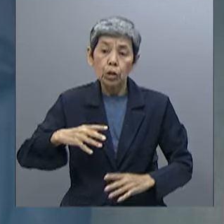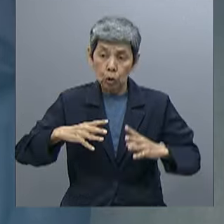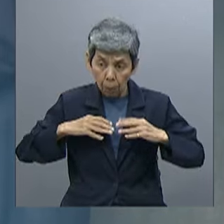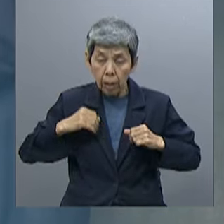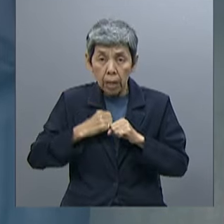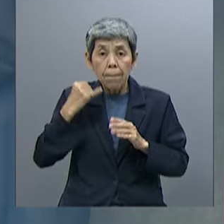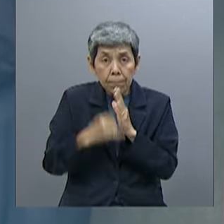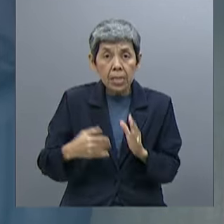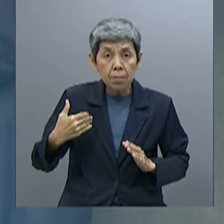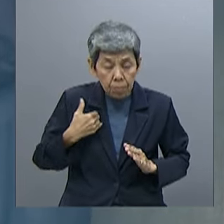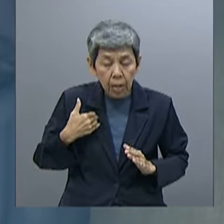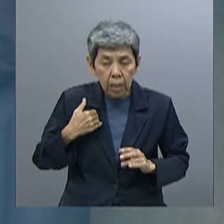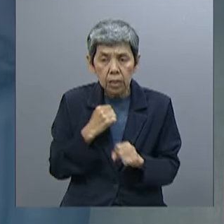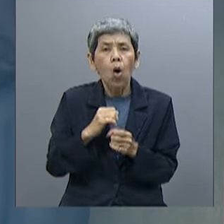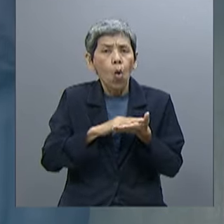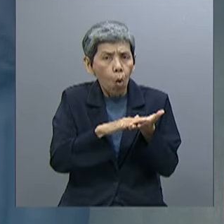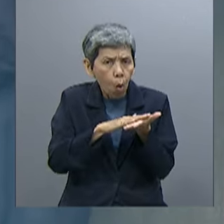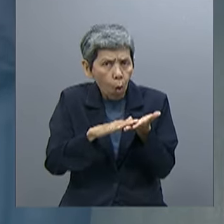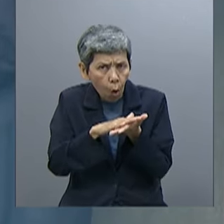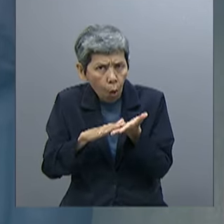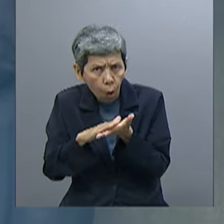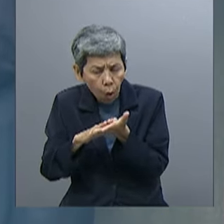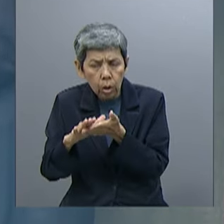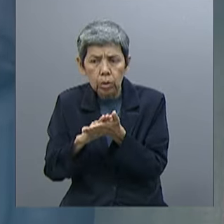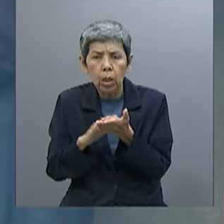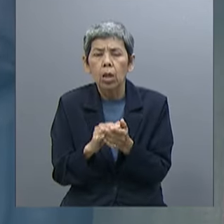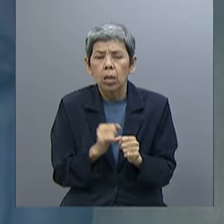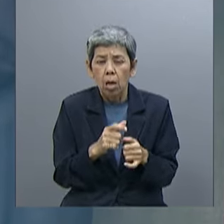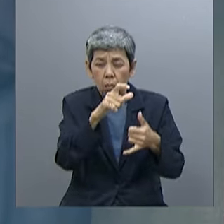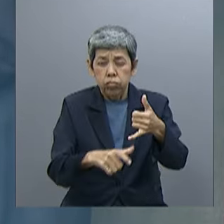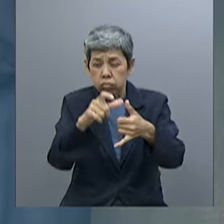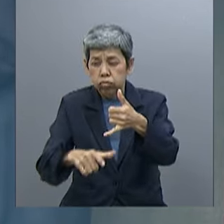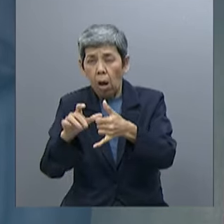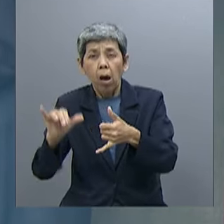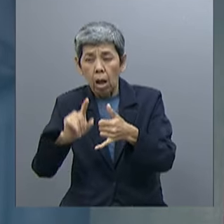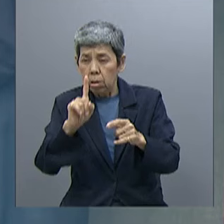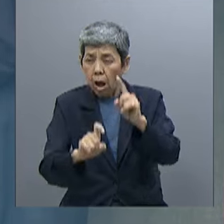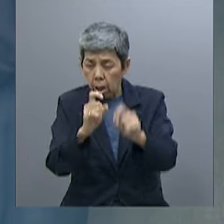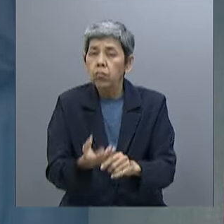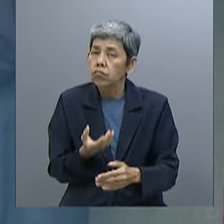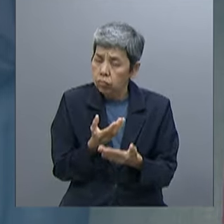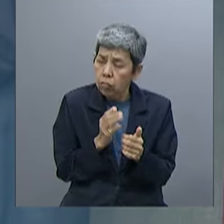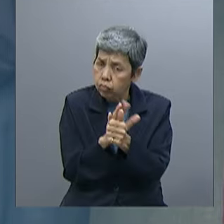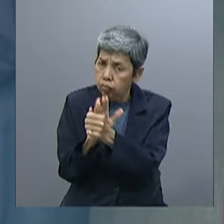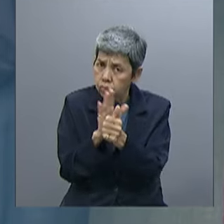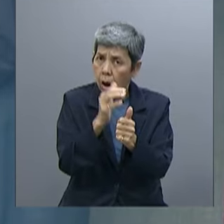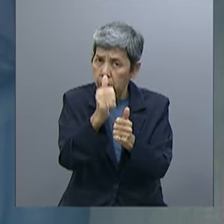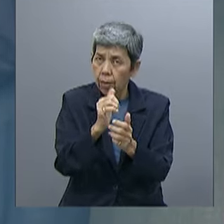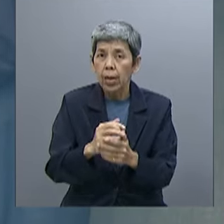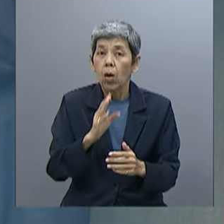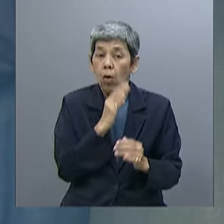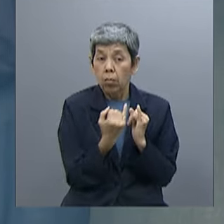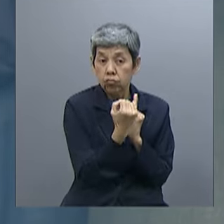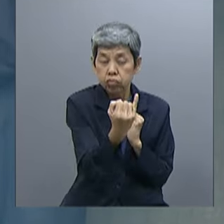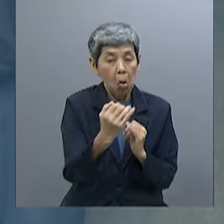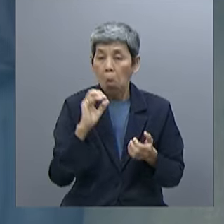ทำความผิดก็สามารถขอโทษและชดเชยต่อผู้ถูกกระทำหรือต่อญาติผู้ถูกกระทำได้กรณีที่จำเลยผู้ใดไม่